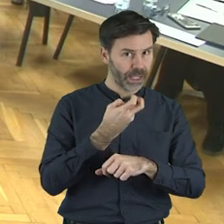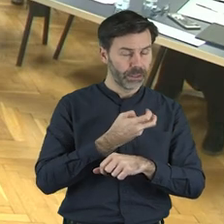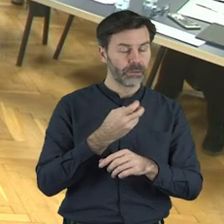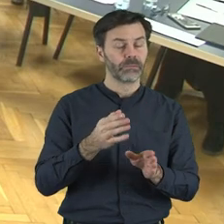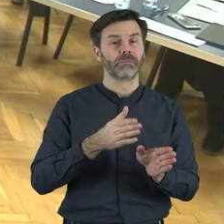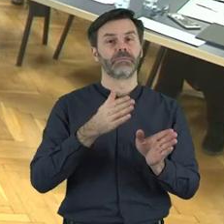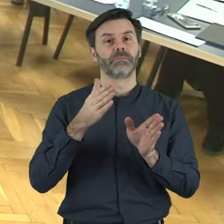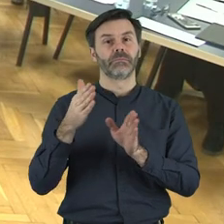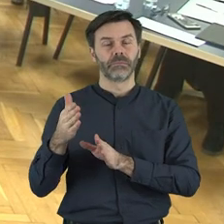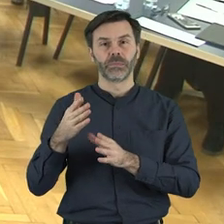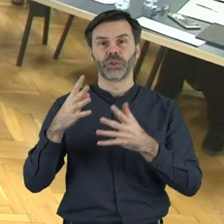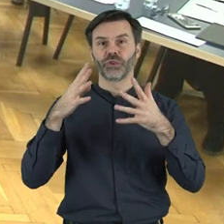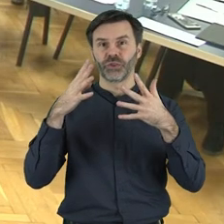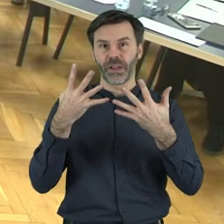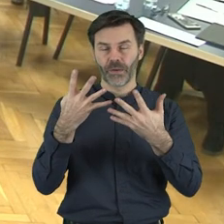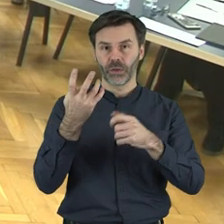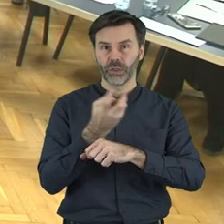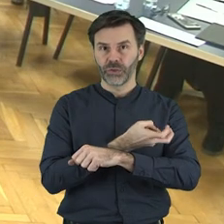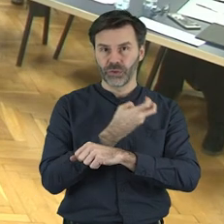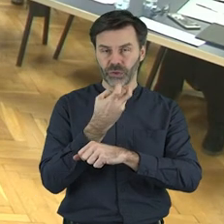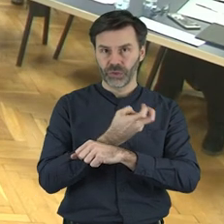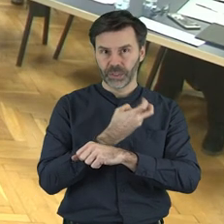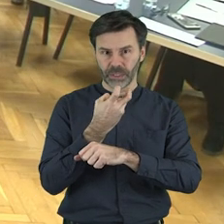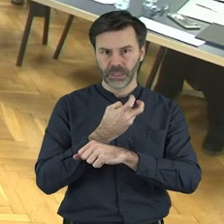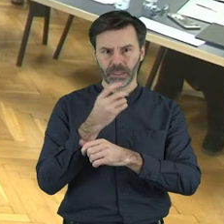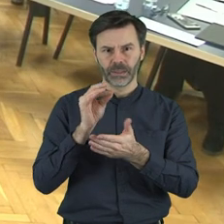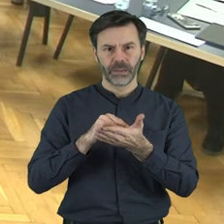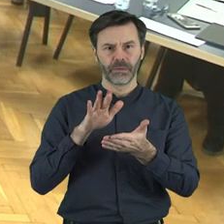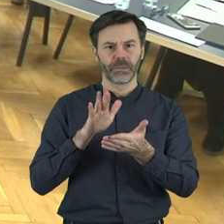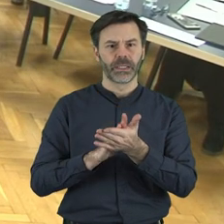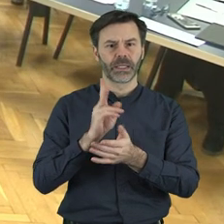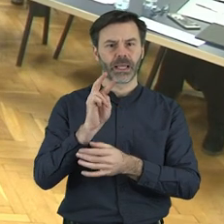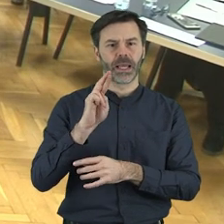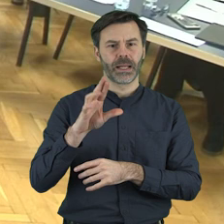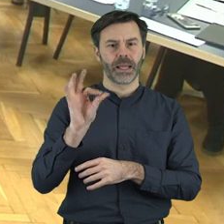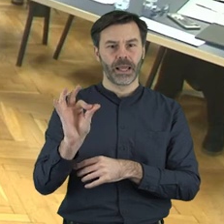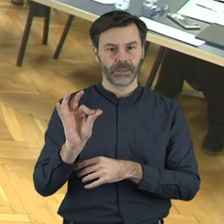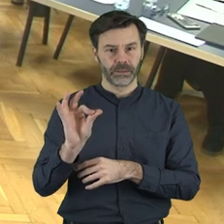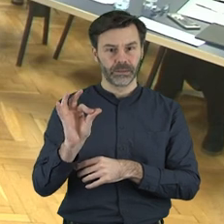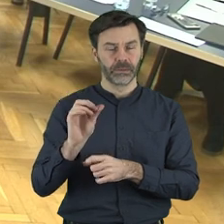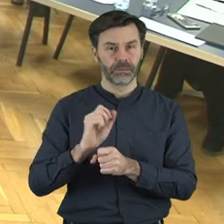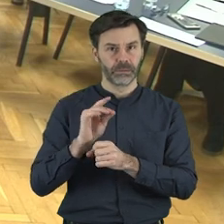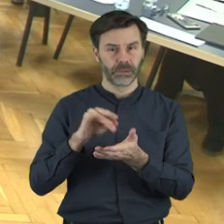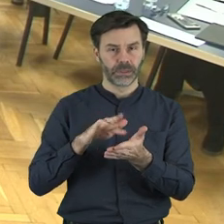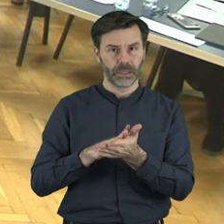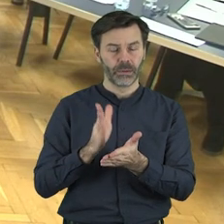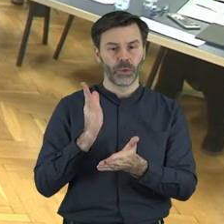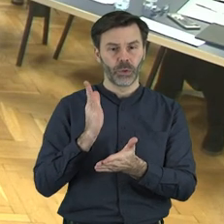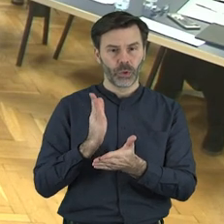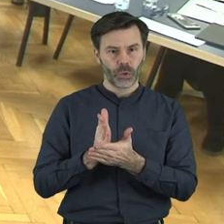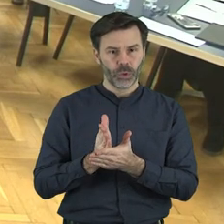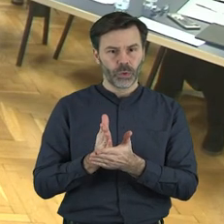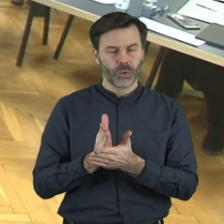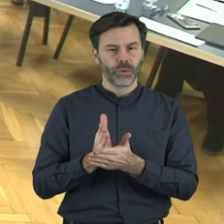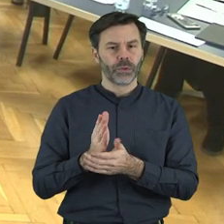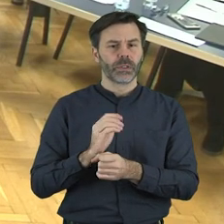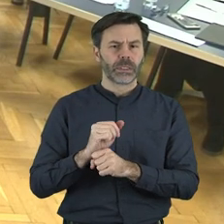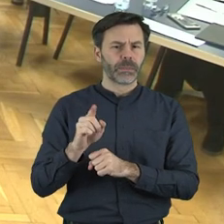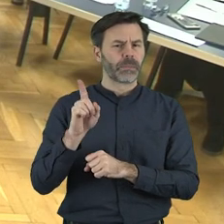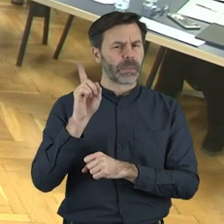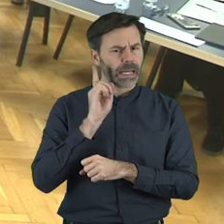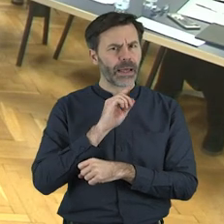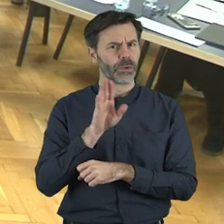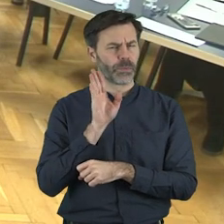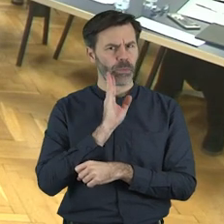otrzymuje wpis do KRS-u i zakładając sprawność organizacji, to jest wielce prawdopodobne, że uzupełnienie składa w odpowiednim czasie i dopełnione są wszystkie